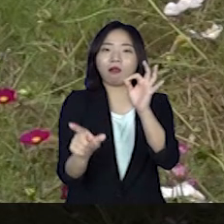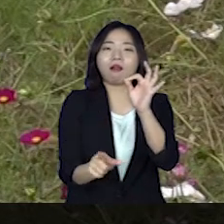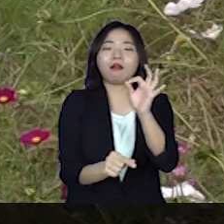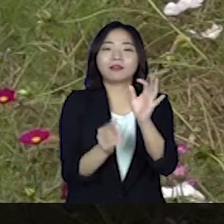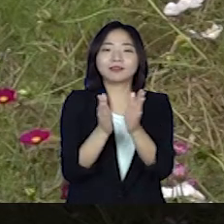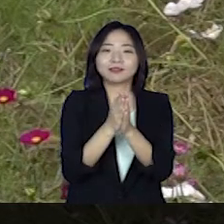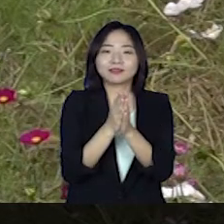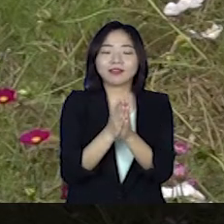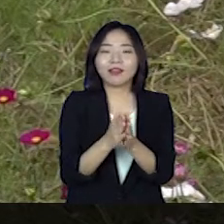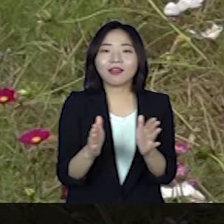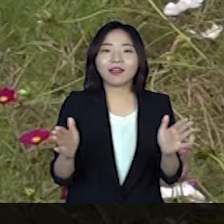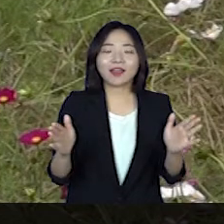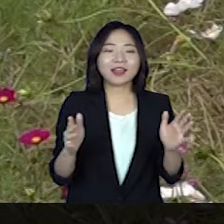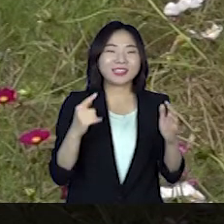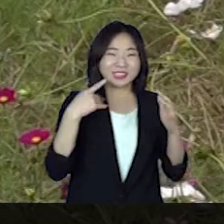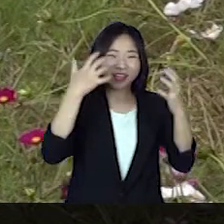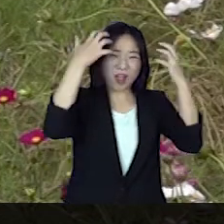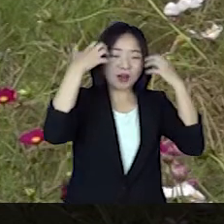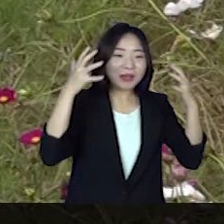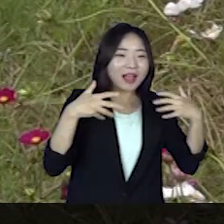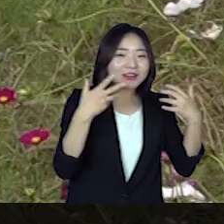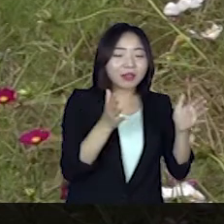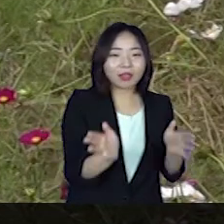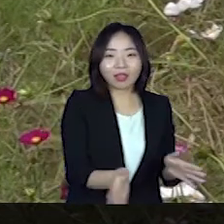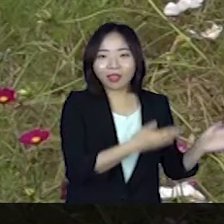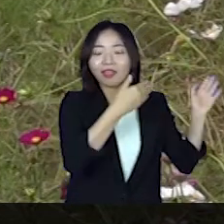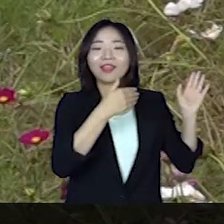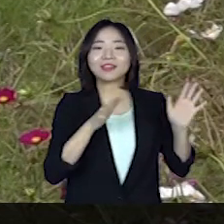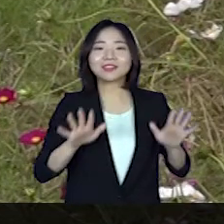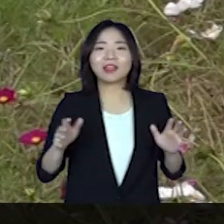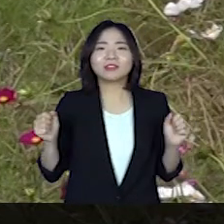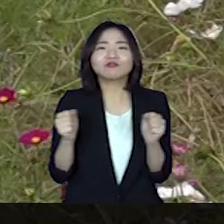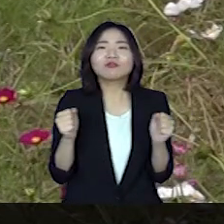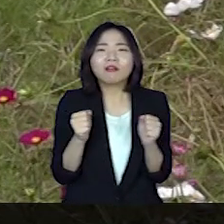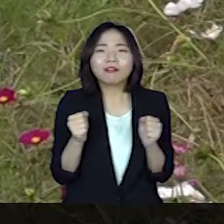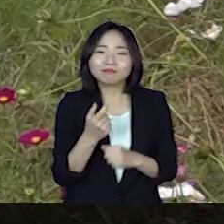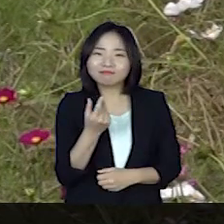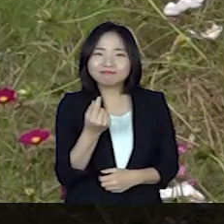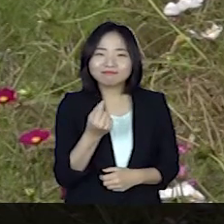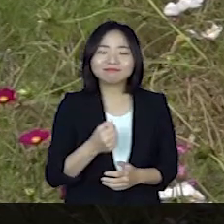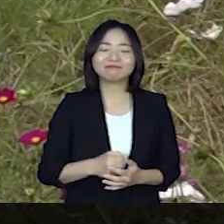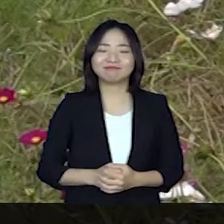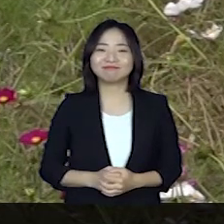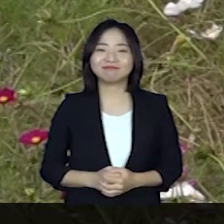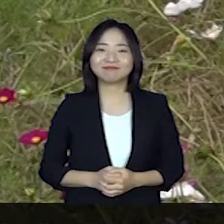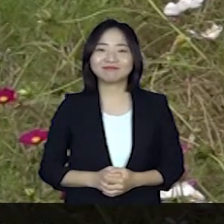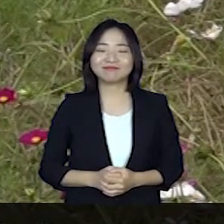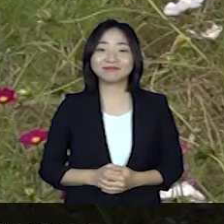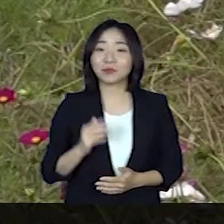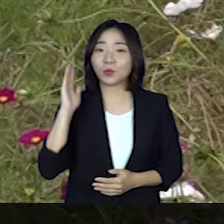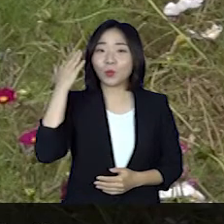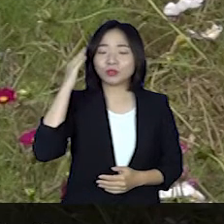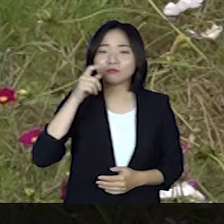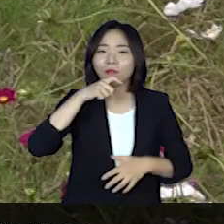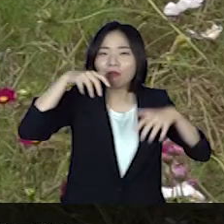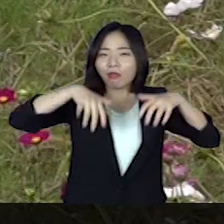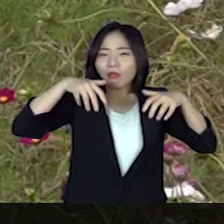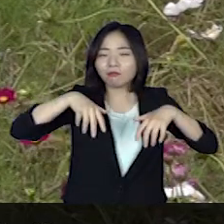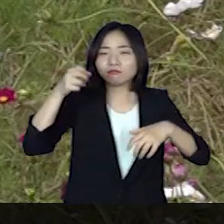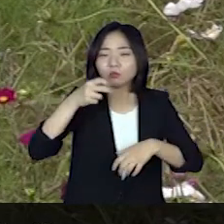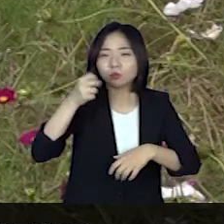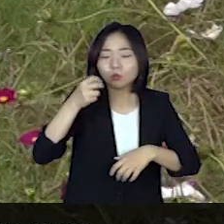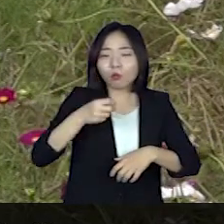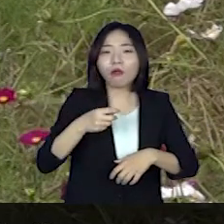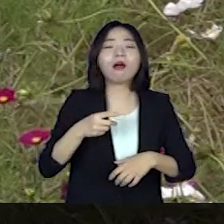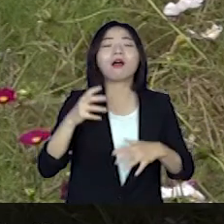10월에 접어들면서 여름에 가까운 가을은 지나가고 겨울에 가까운 가을이 다가오고 있습니다. 최근 잦은 비